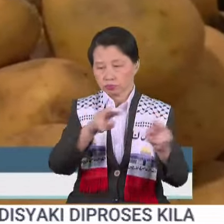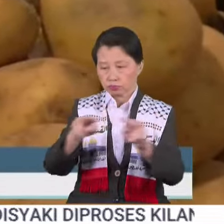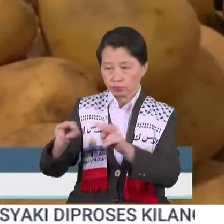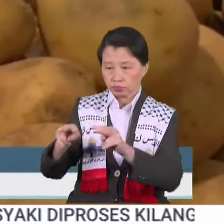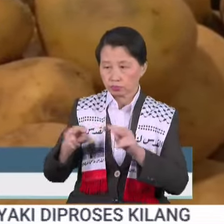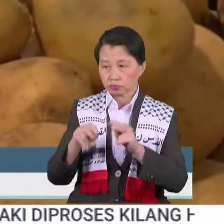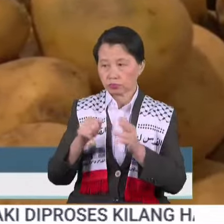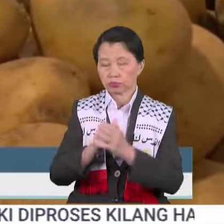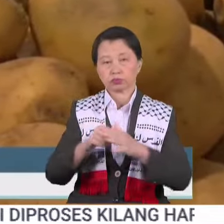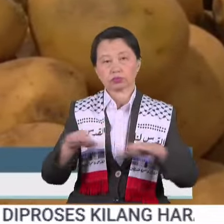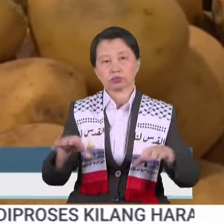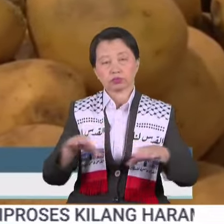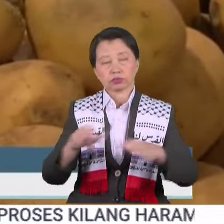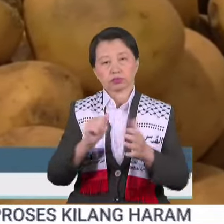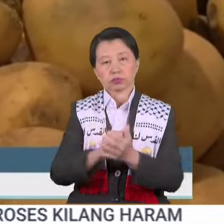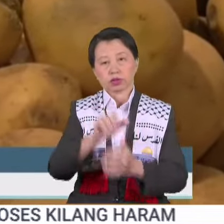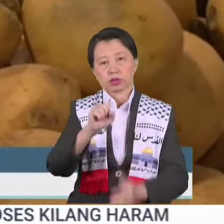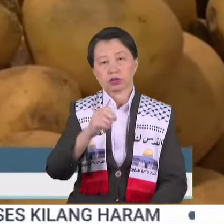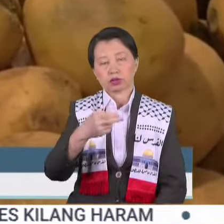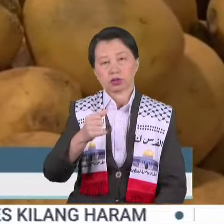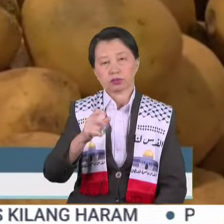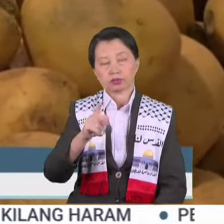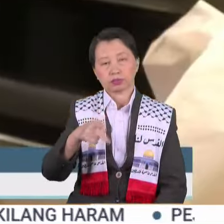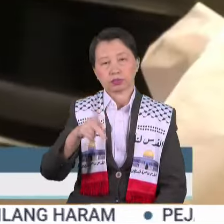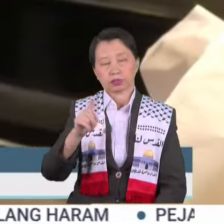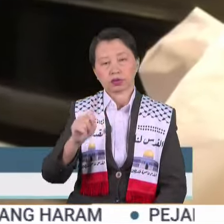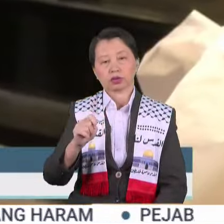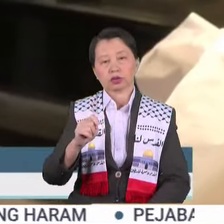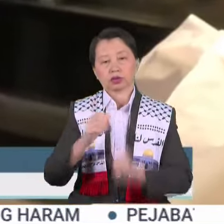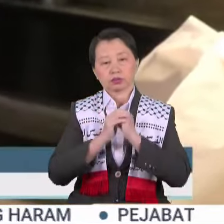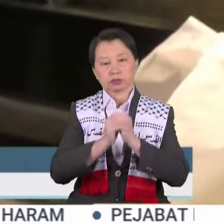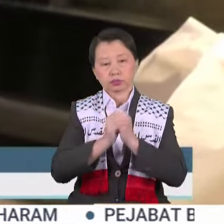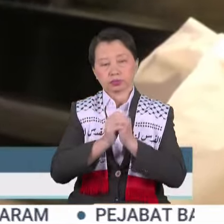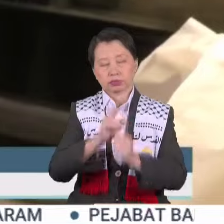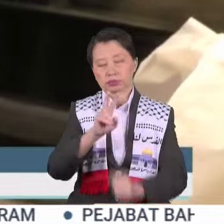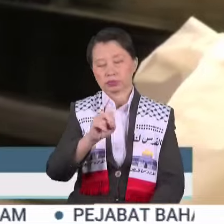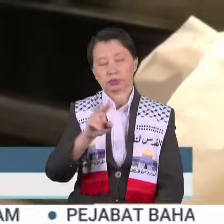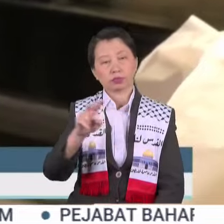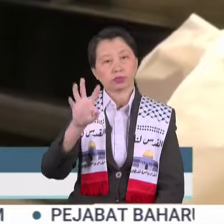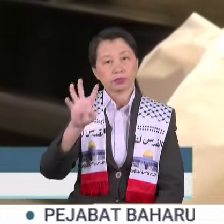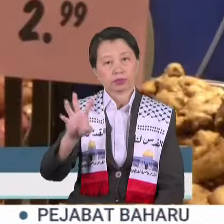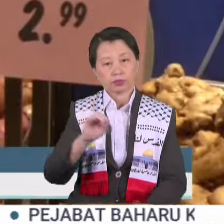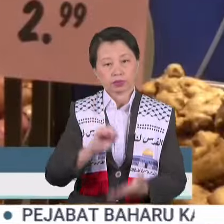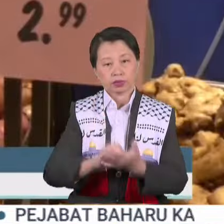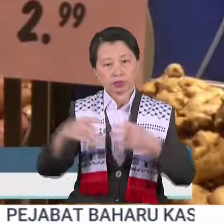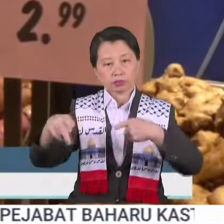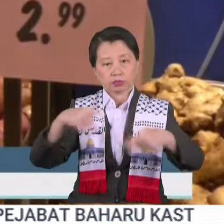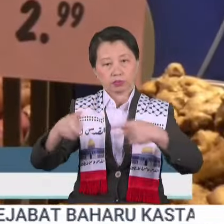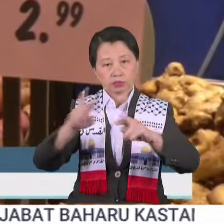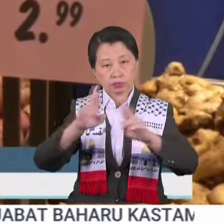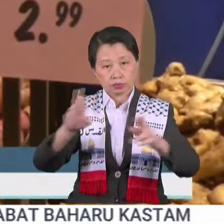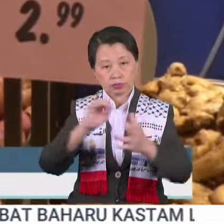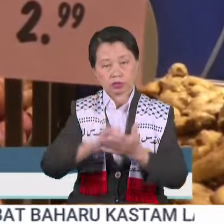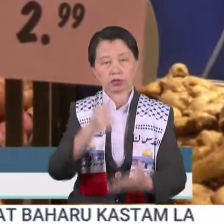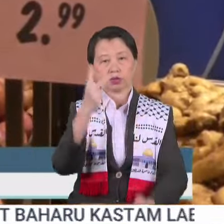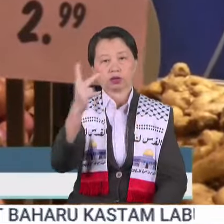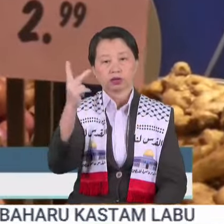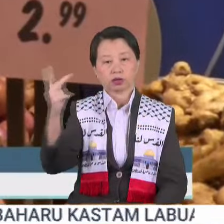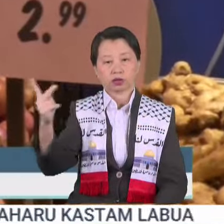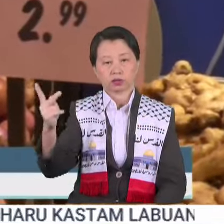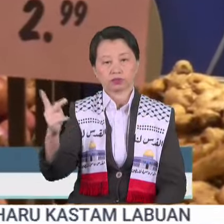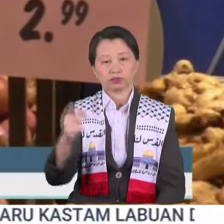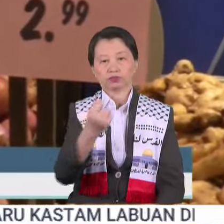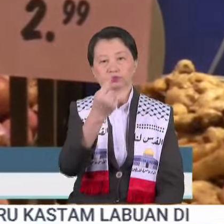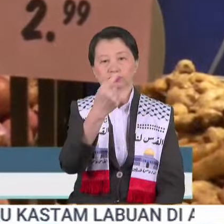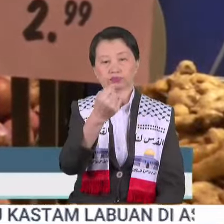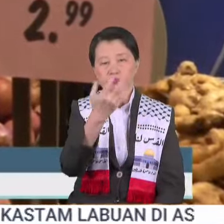kawalan sempena pelaksanaan SHMMP Tahun Baharu Cina 2024 di sebuah pasaraya di Kota Kinabalu.